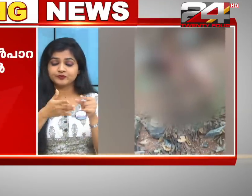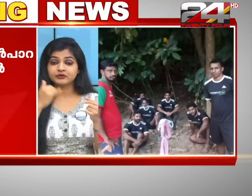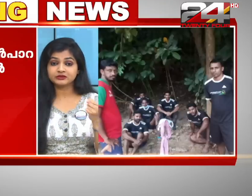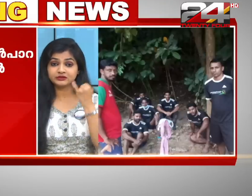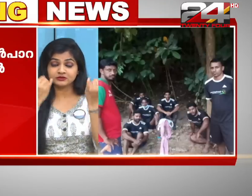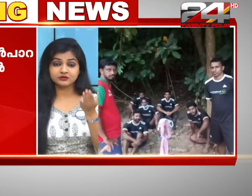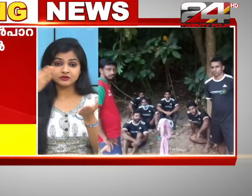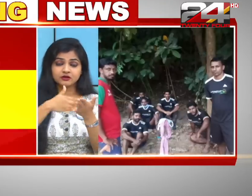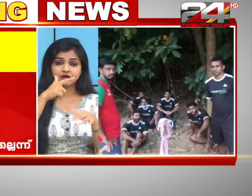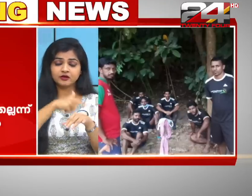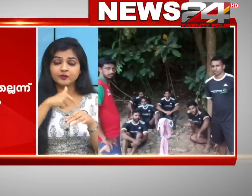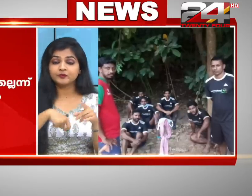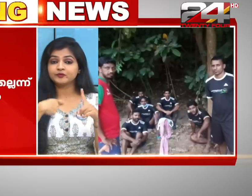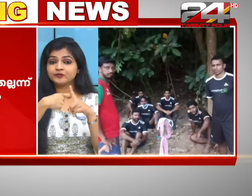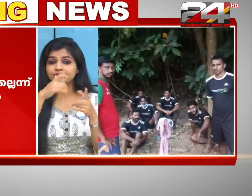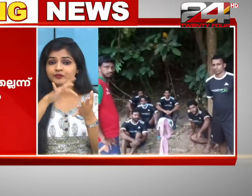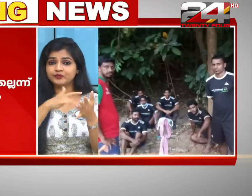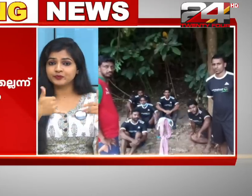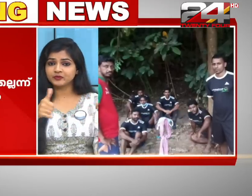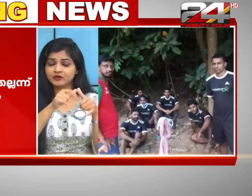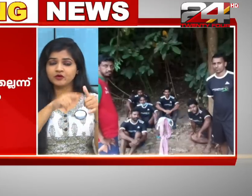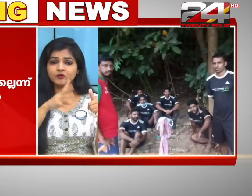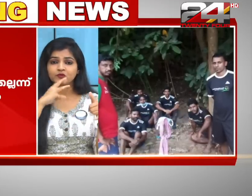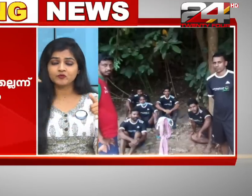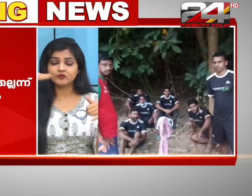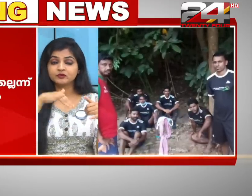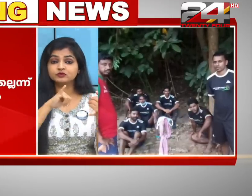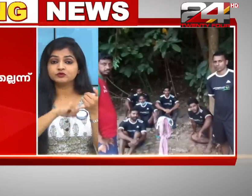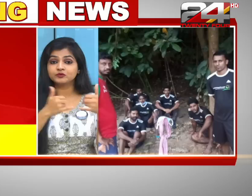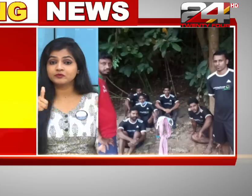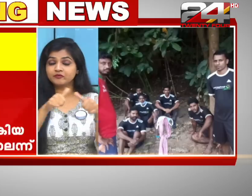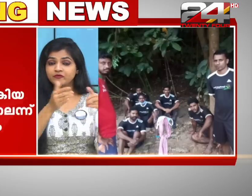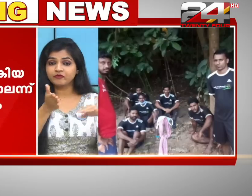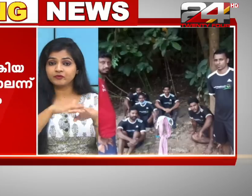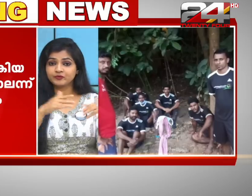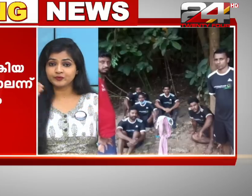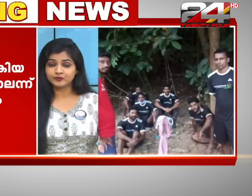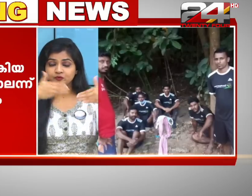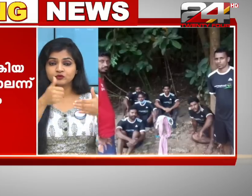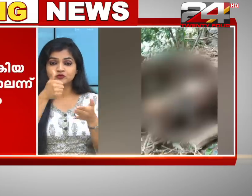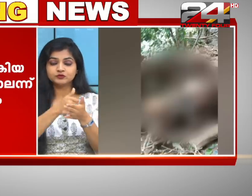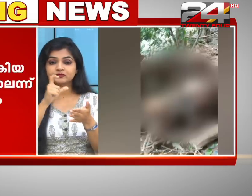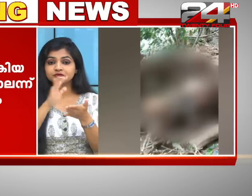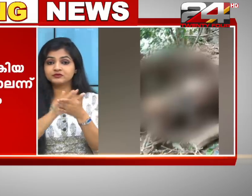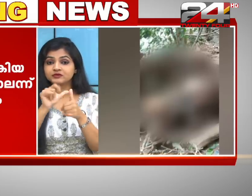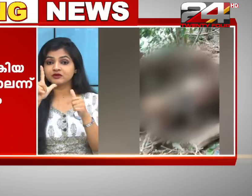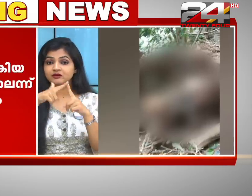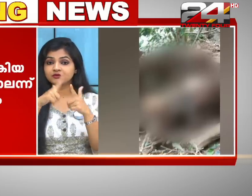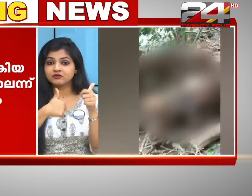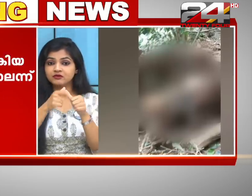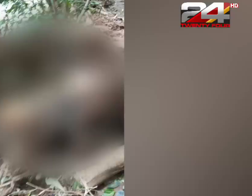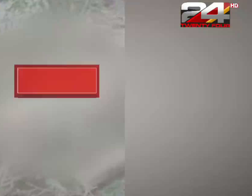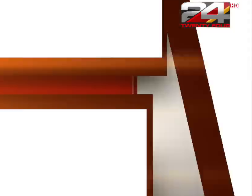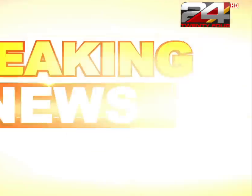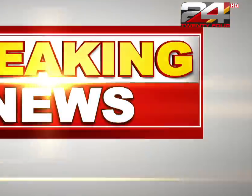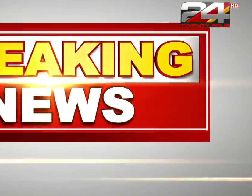ഘട്ടത്തിലാണ് കാന്തൻപാറയിൽ നിന്നുള്ള വെള്ളവും അതോടൊപ്പം തന്നെ സൂചിപ്പാറയിൽ നിന്നുള്ള വെള്ളവും സംഗമിക്കുന്ന ചാലിയാറാകുന്ന ആ പ്രദേശത്തേക്ക്